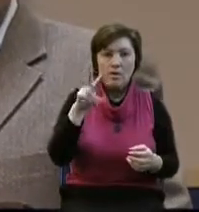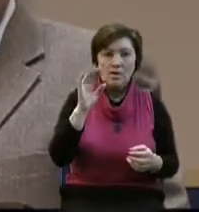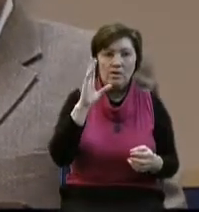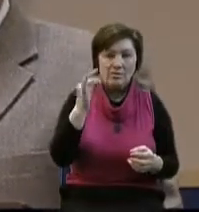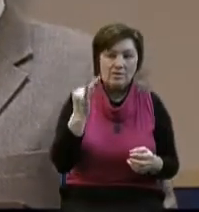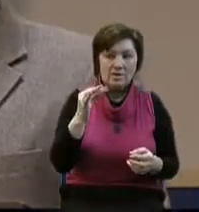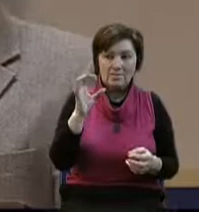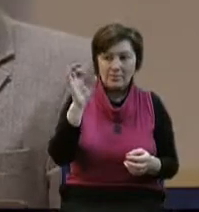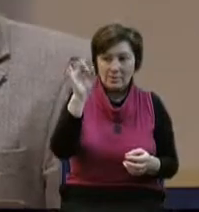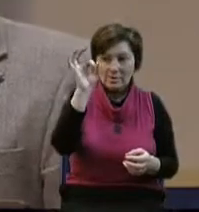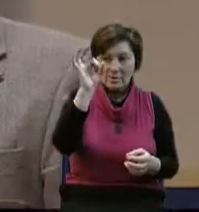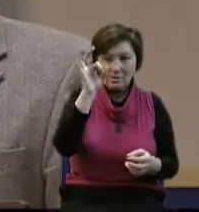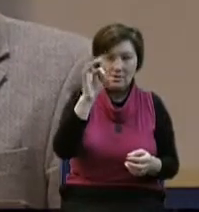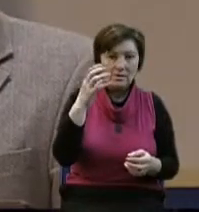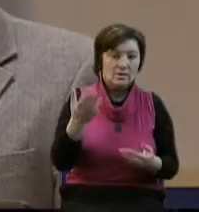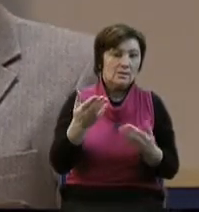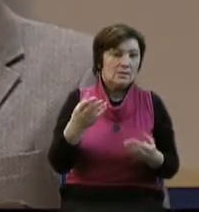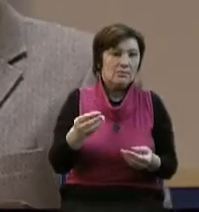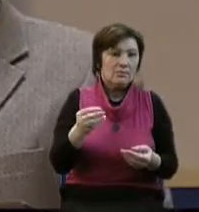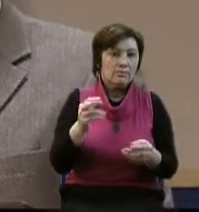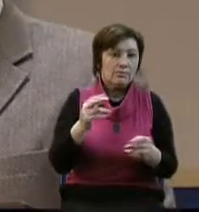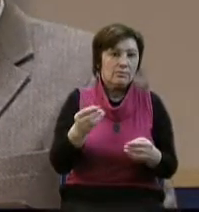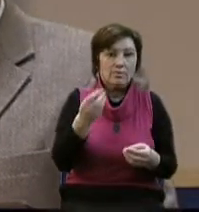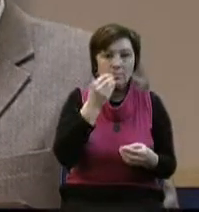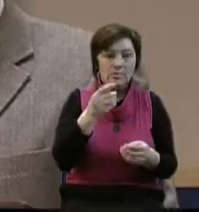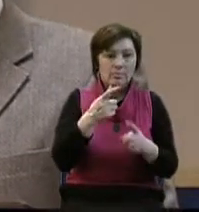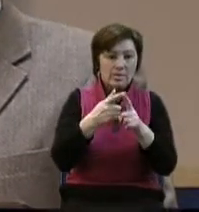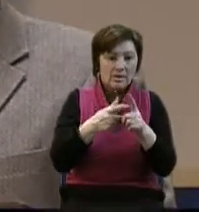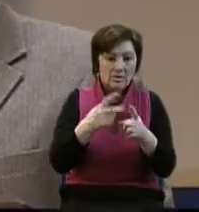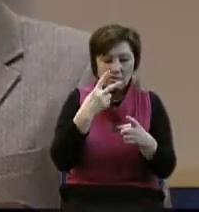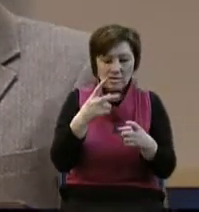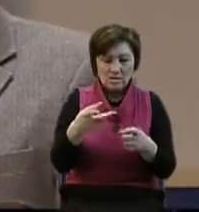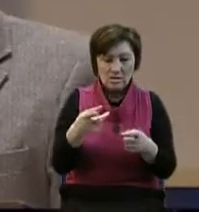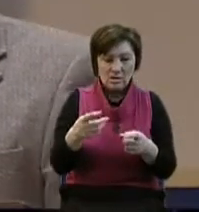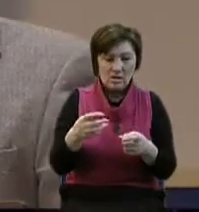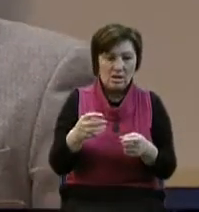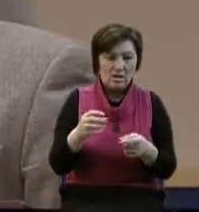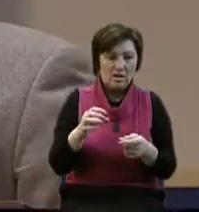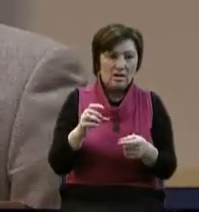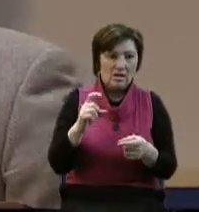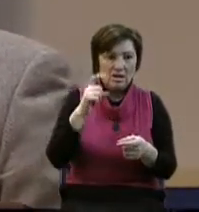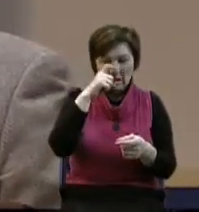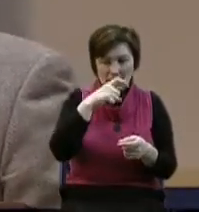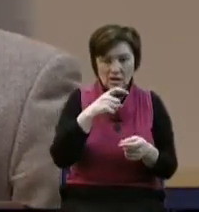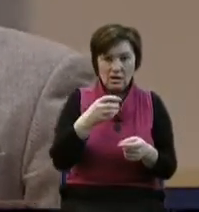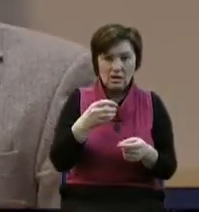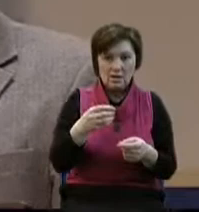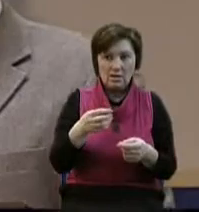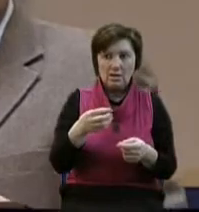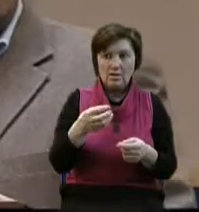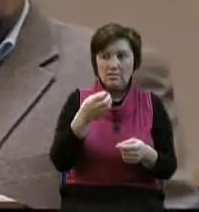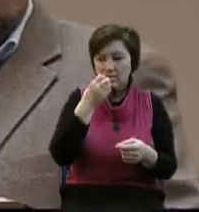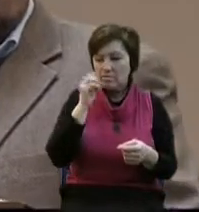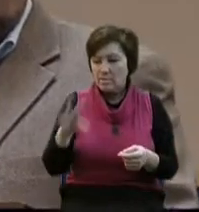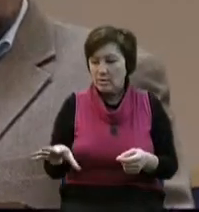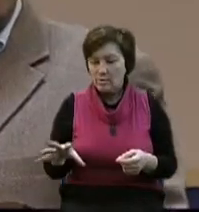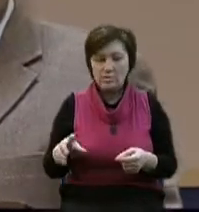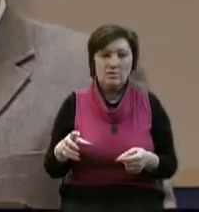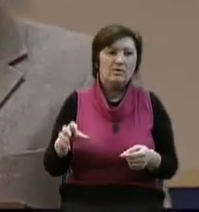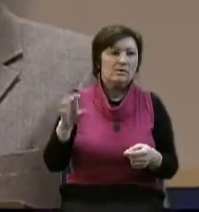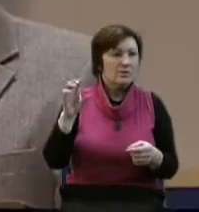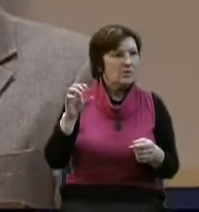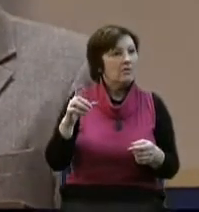вы попробовали половину оливки и обнаружили, что она гнилая, выплюнув ее, считалось, что вы съели половину дозволенного.